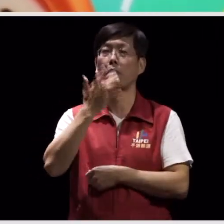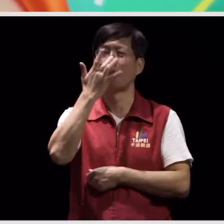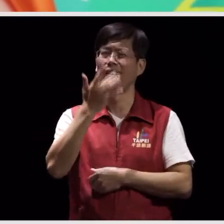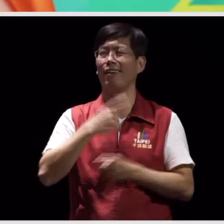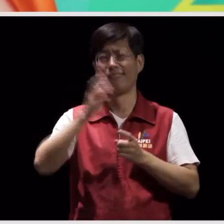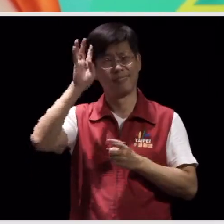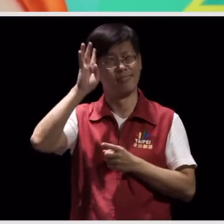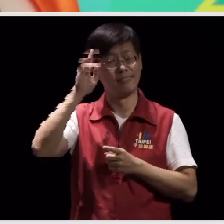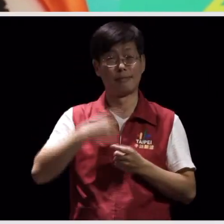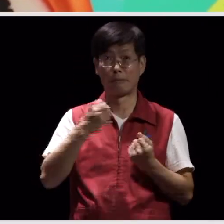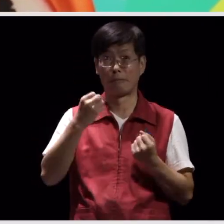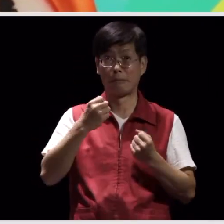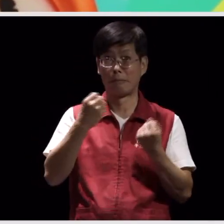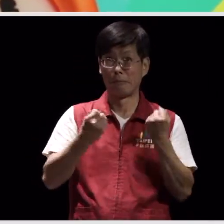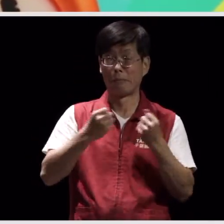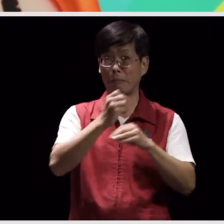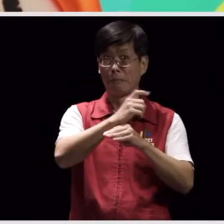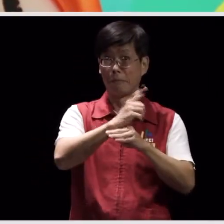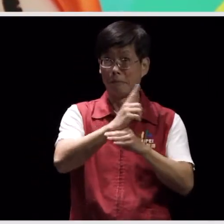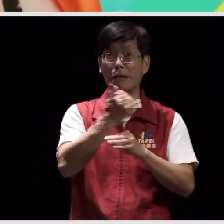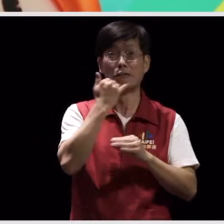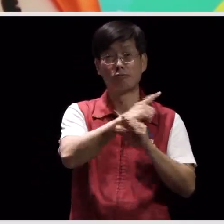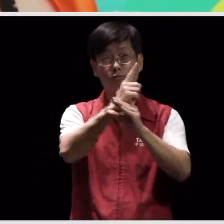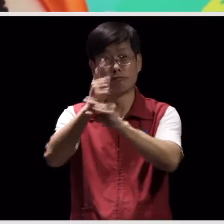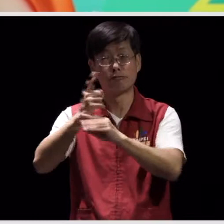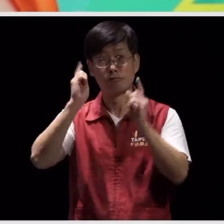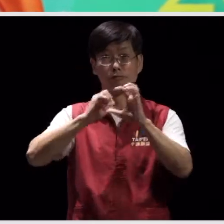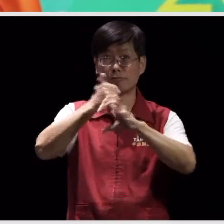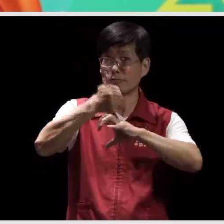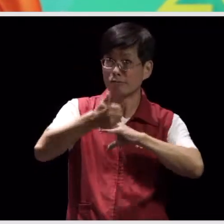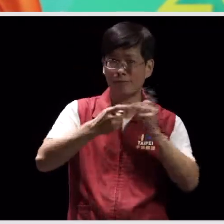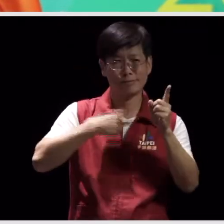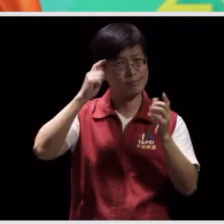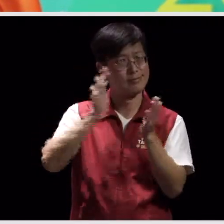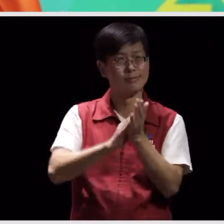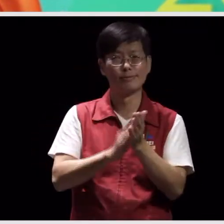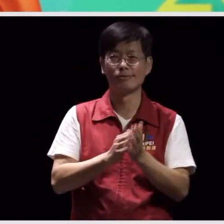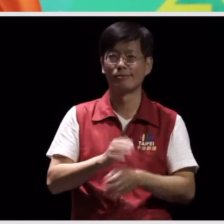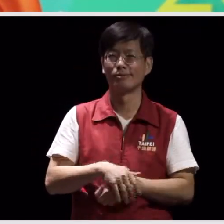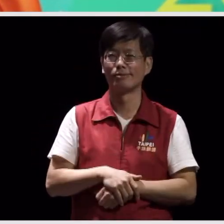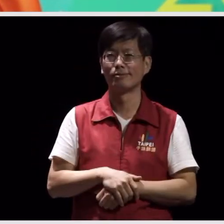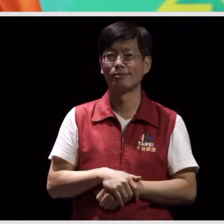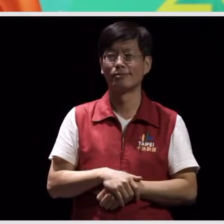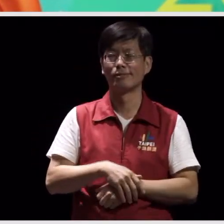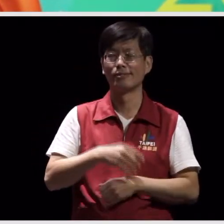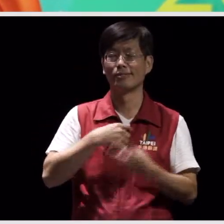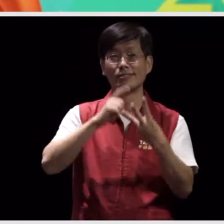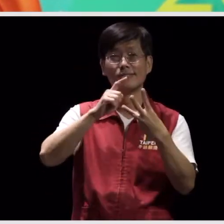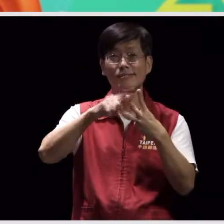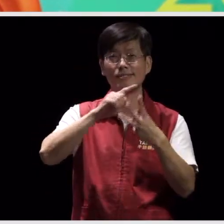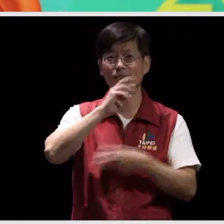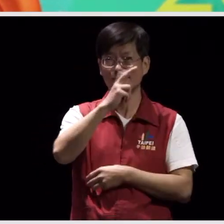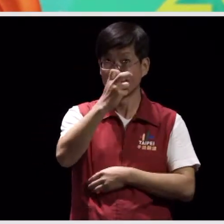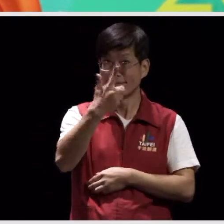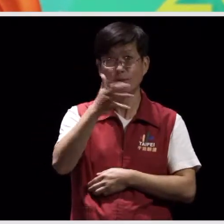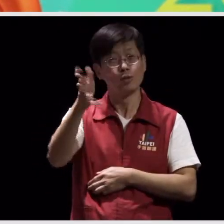么可能？哪有开计程车环游世界的疯了，你知道吧？后来，好，那个26岁的就是看到，然